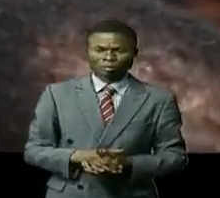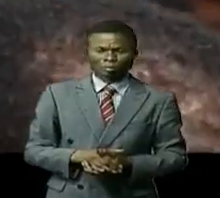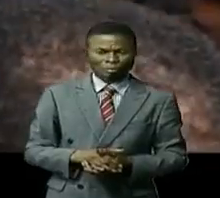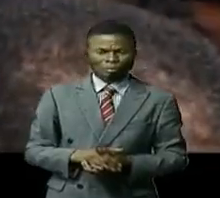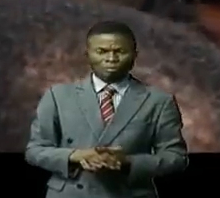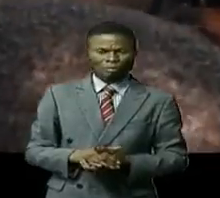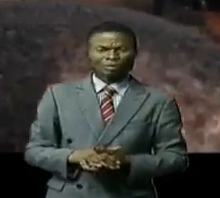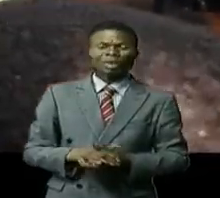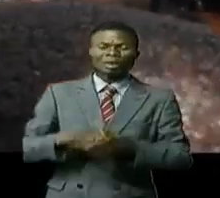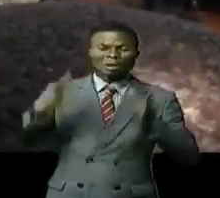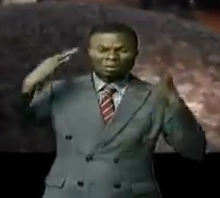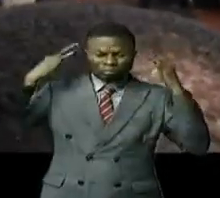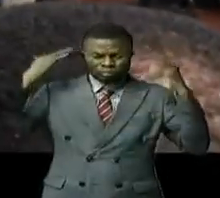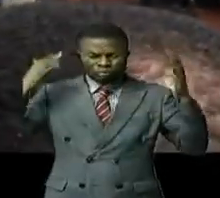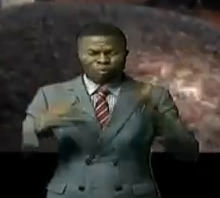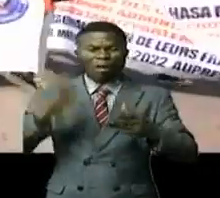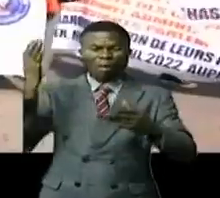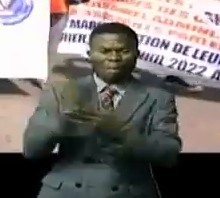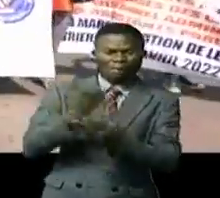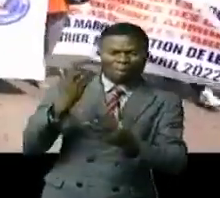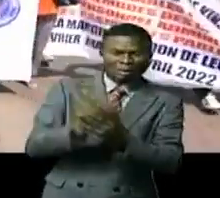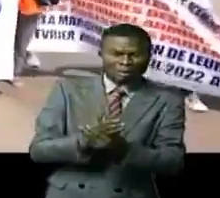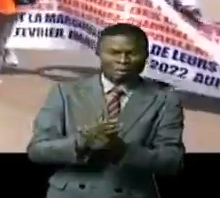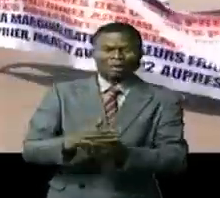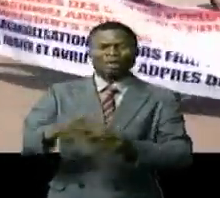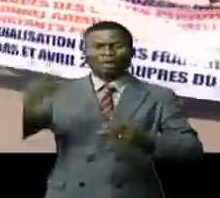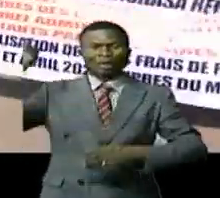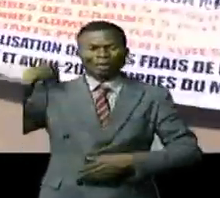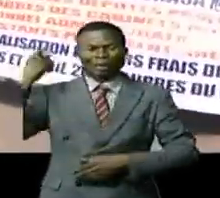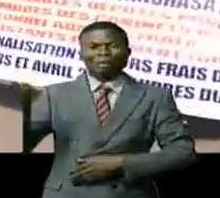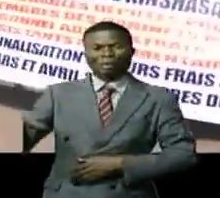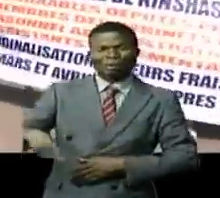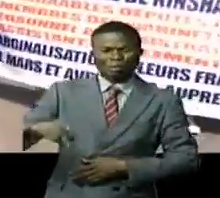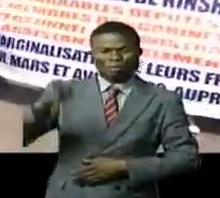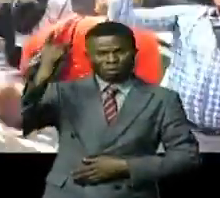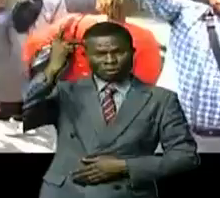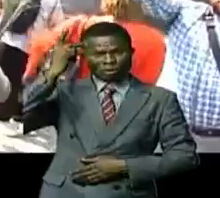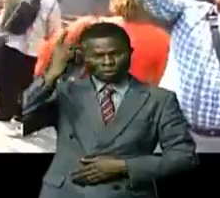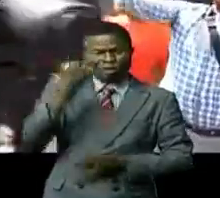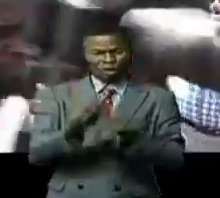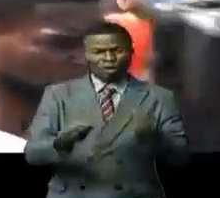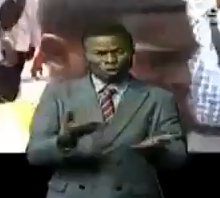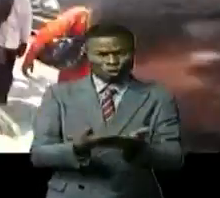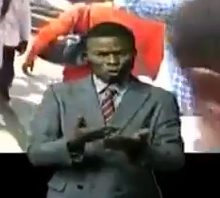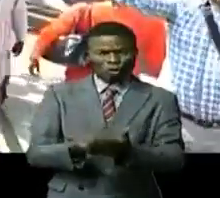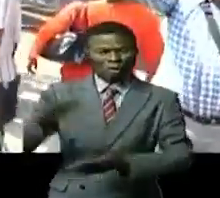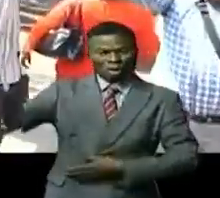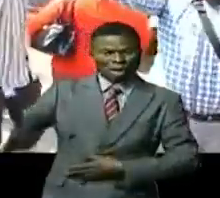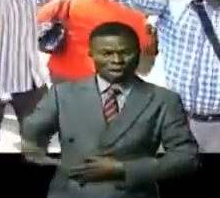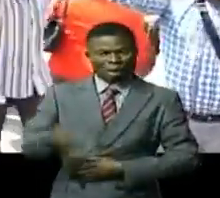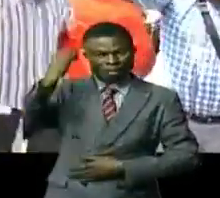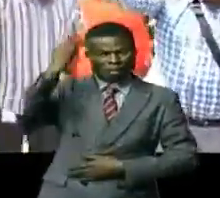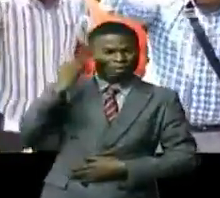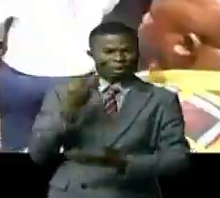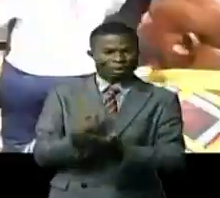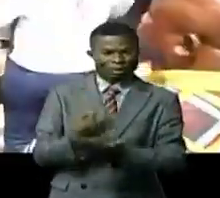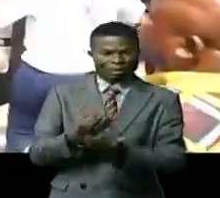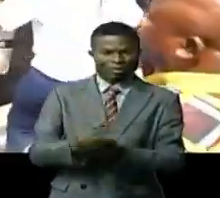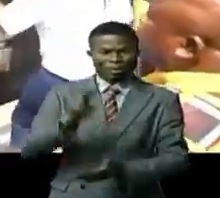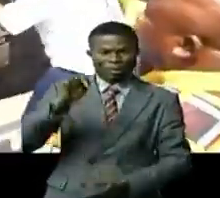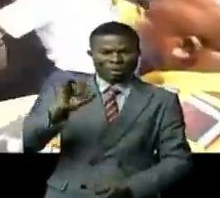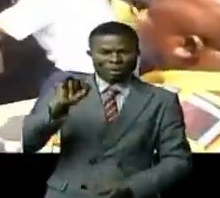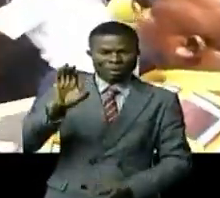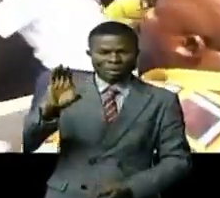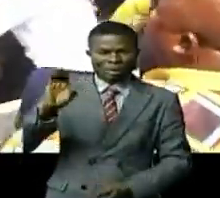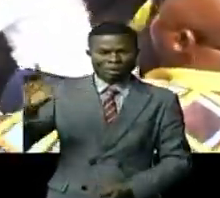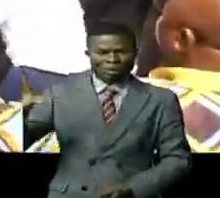députés provinciaux, cadres et agents de l'Assemblée provinciale de Kinshasa a porté ses fruits. Reçu par le ministre des Finances Nicolas Kadadi,